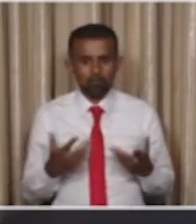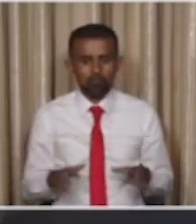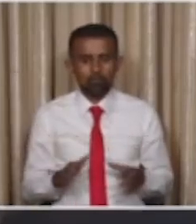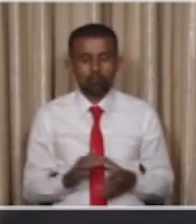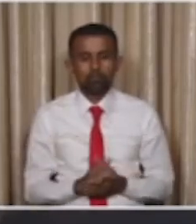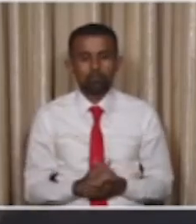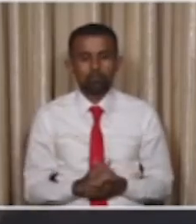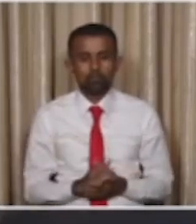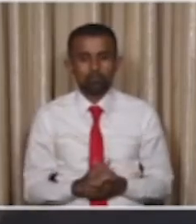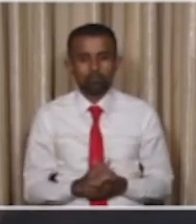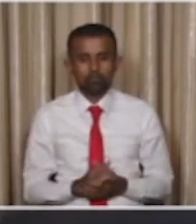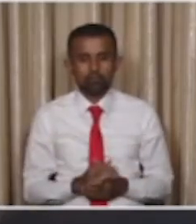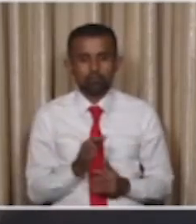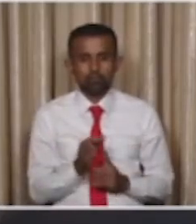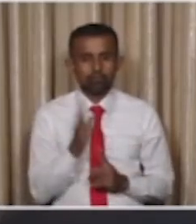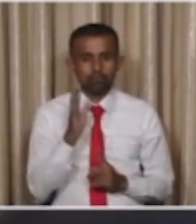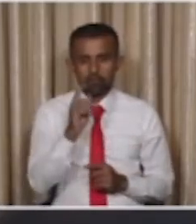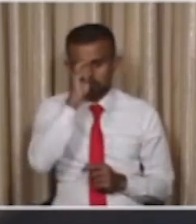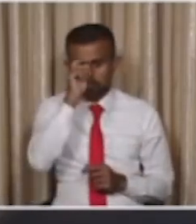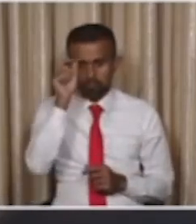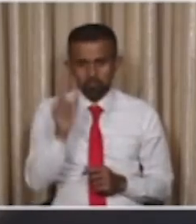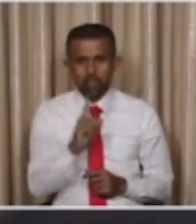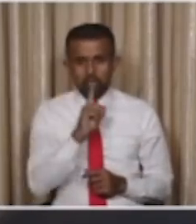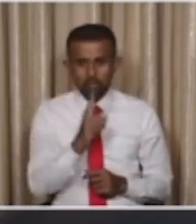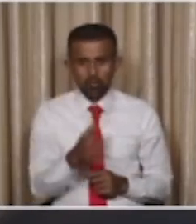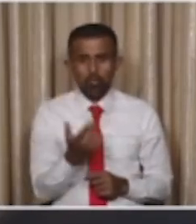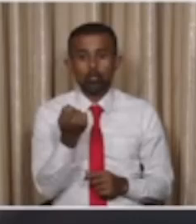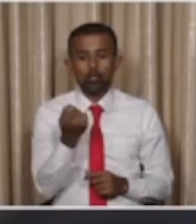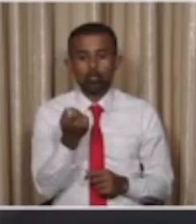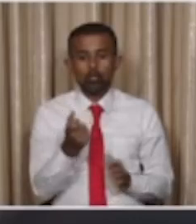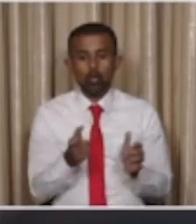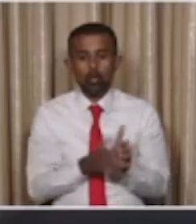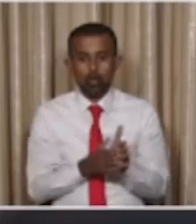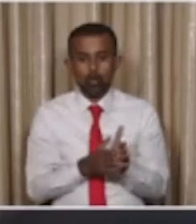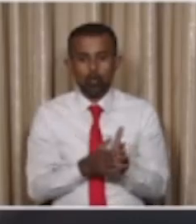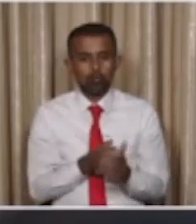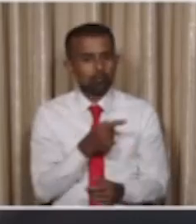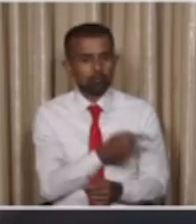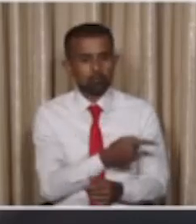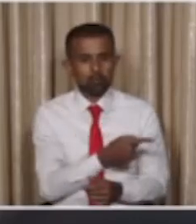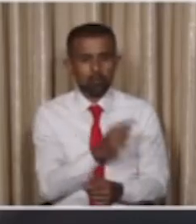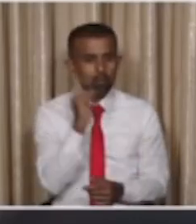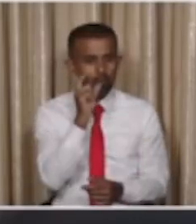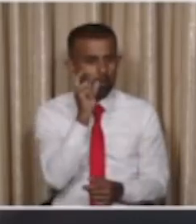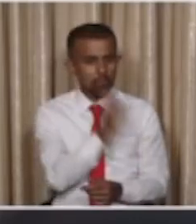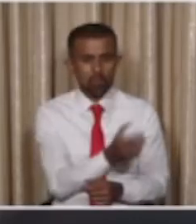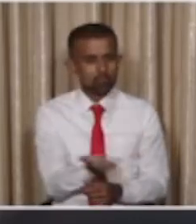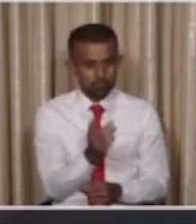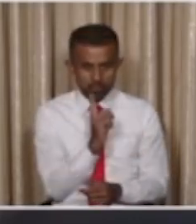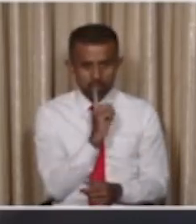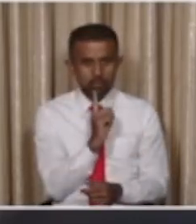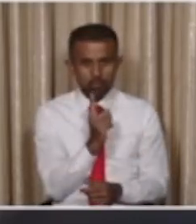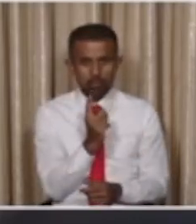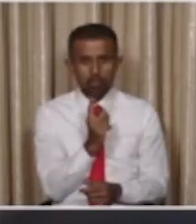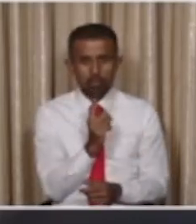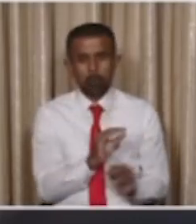පාර ජනාධිපතිවරයා කිව්වා මුදල් කාර්ක සභාවට මේ සම්බන්ධයෙන් හොයලා බලන්න කියලා පස්සේ අපි